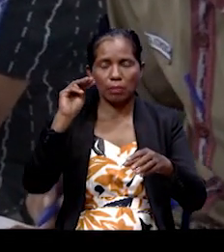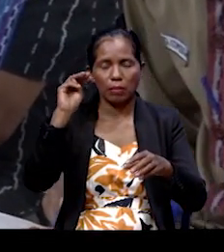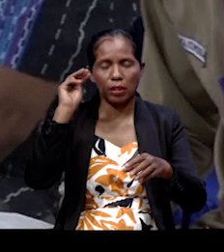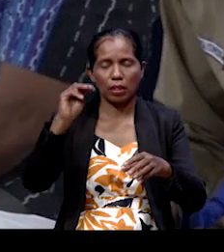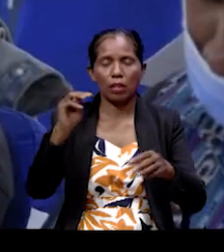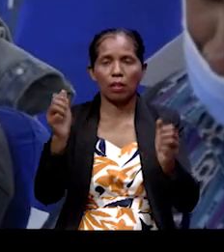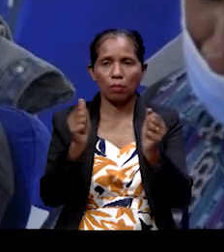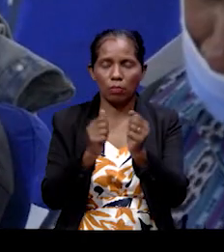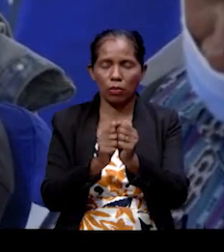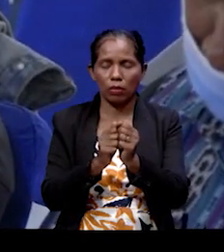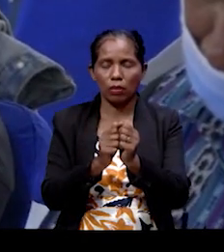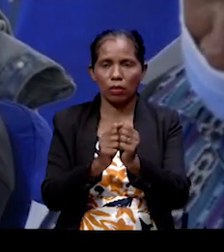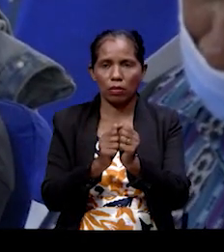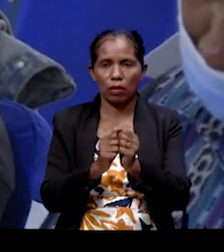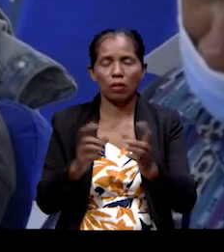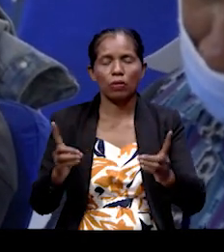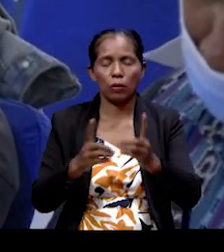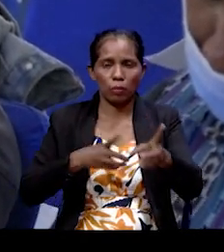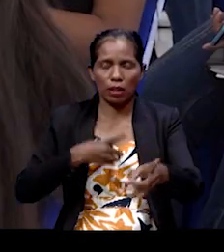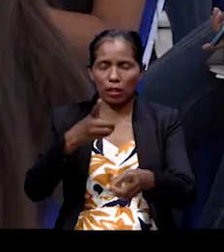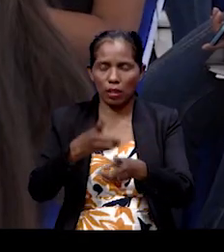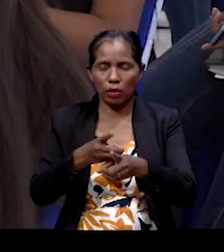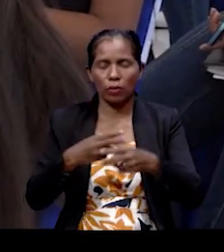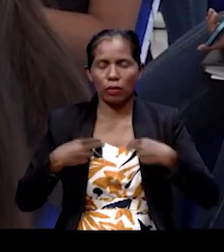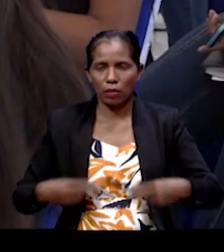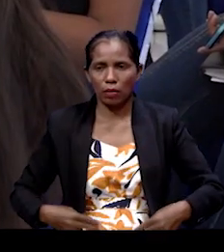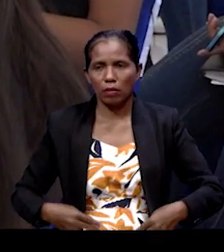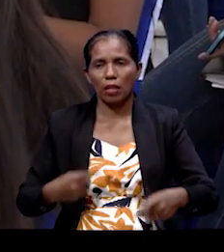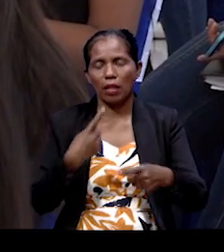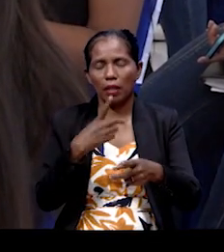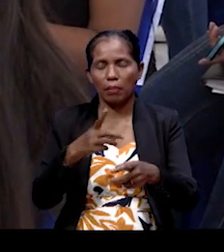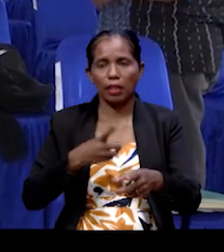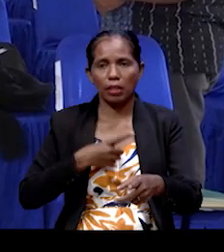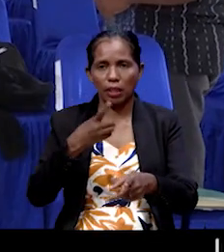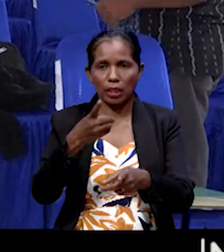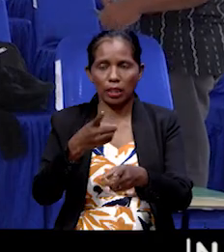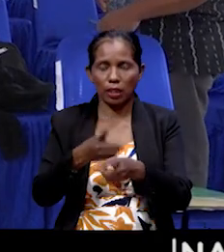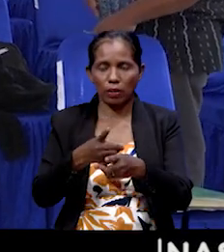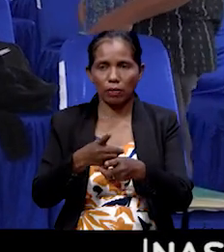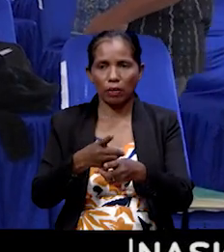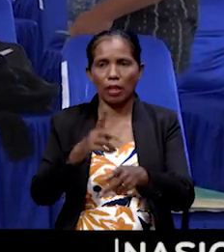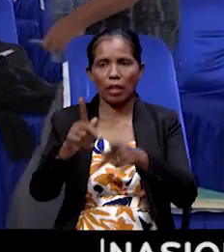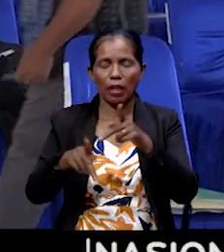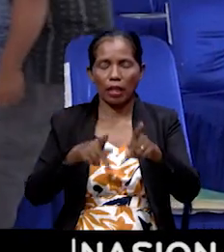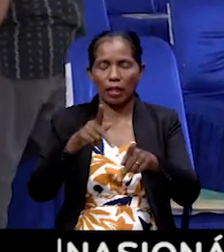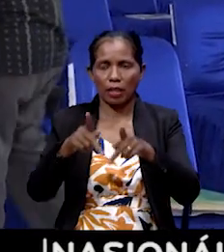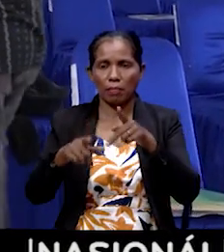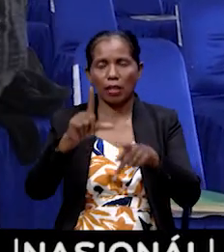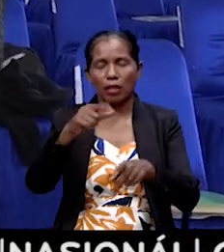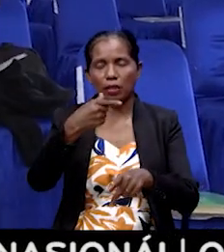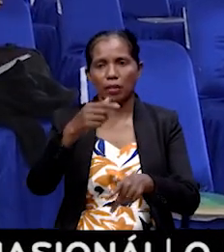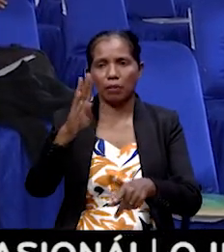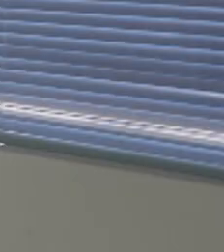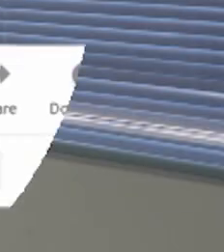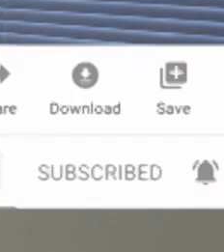luta ba asuntu direitu humanus liliu direitu komunidade LGBT nian. Domingo Soares, bem-vinda Simenes, GMN.